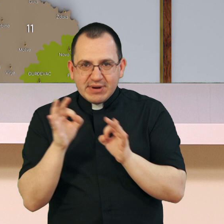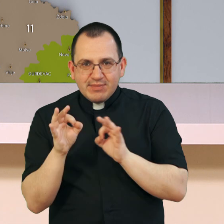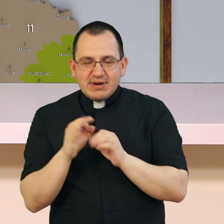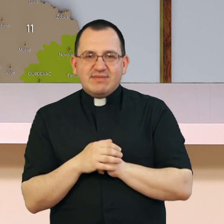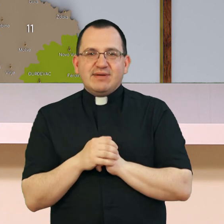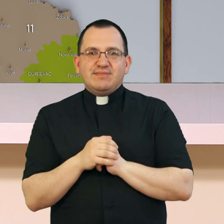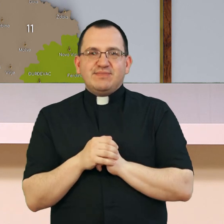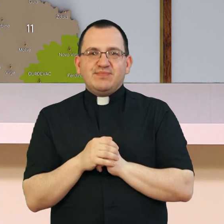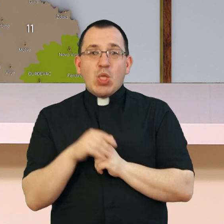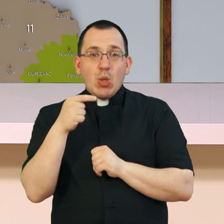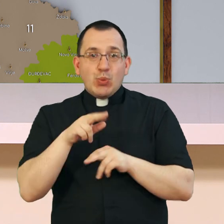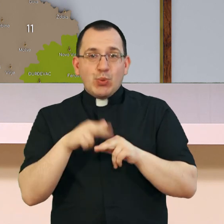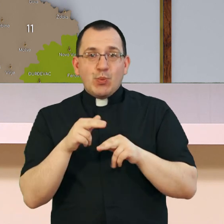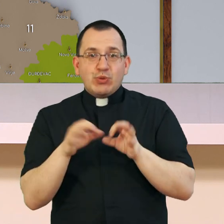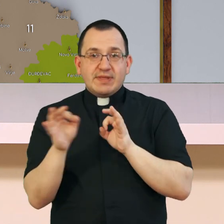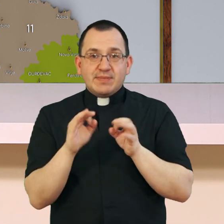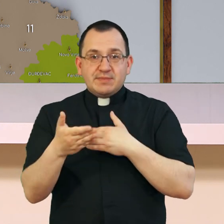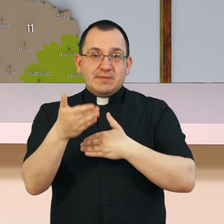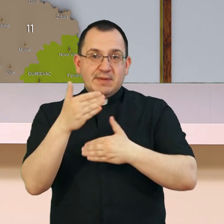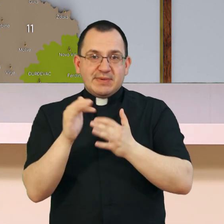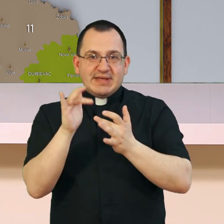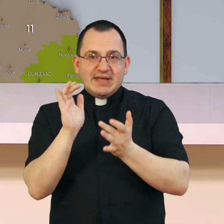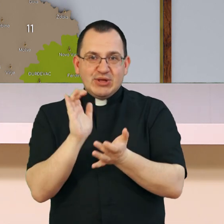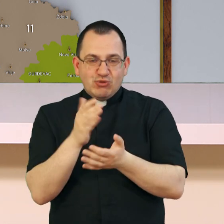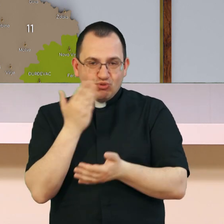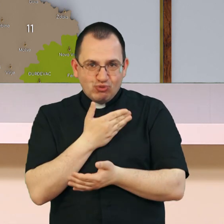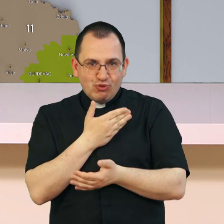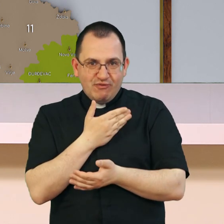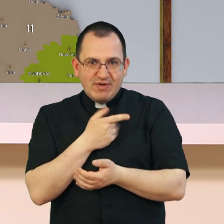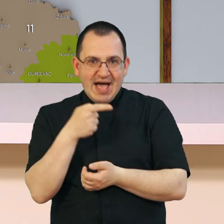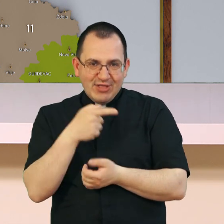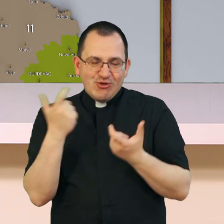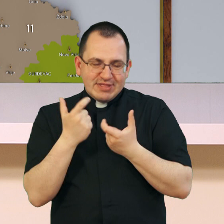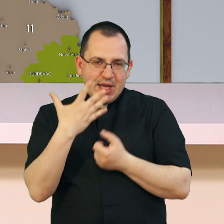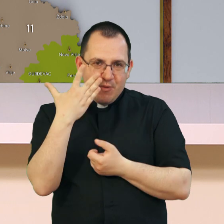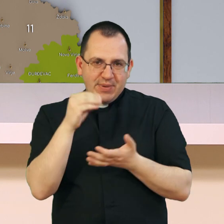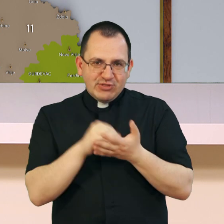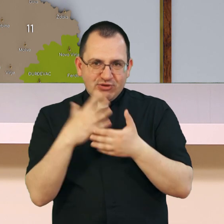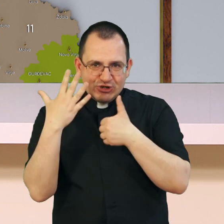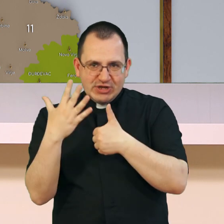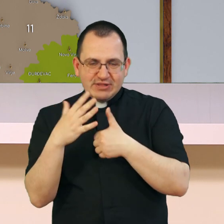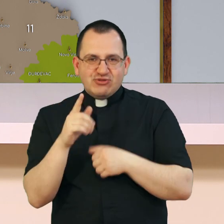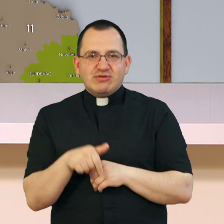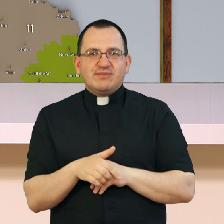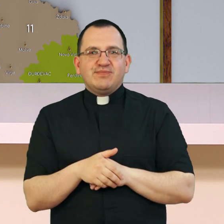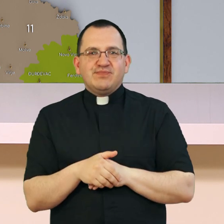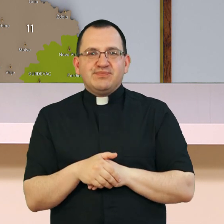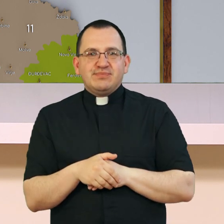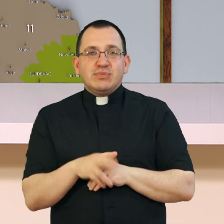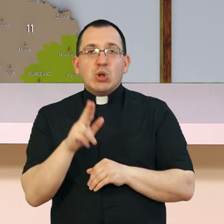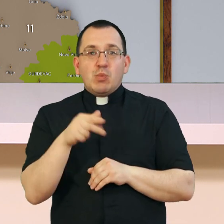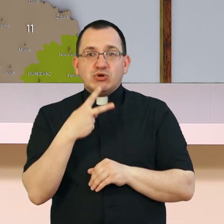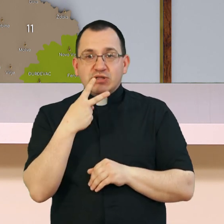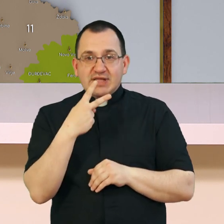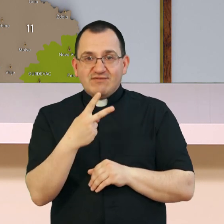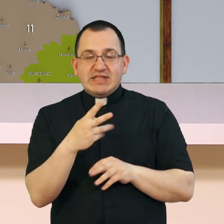ponude kao pripremu za svetkovinu duhova koju ove godine slavimo 5. lipnja. Detalje pratite na web portalu